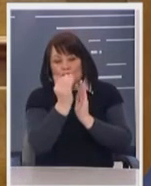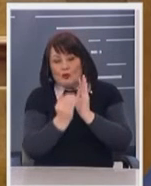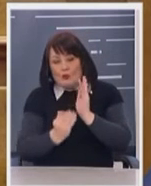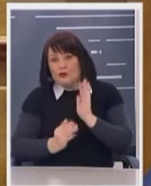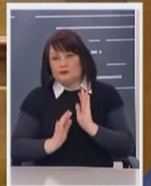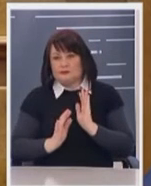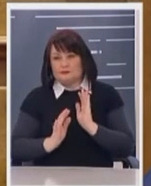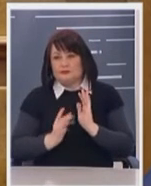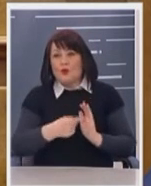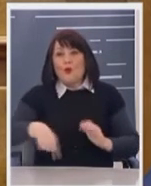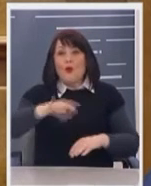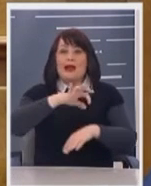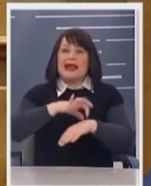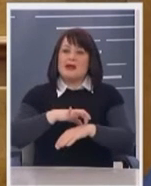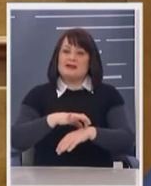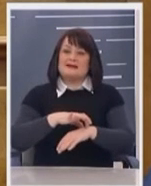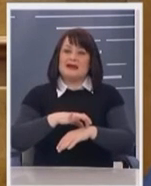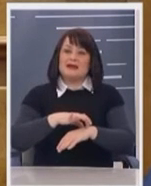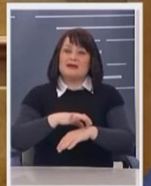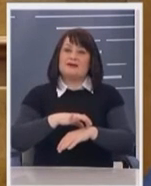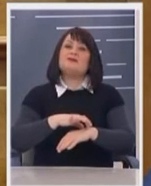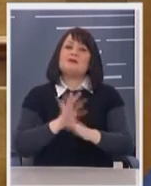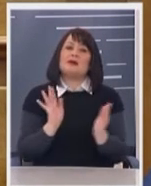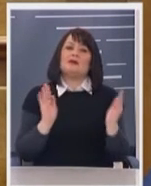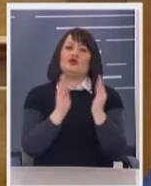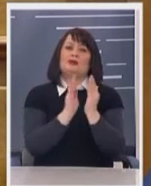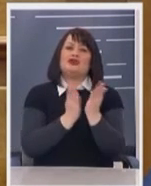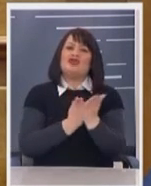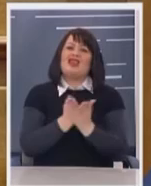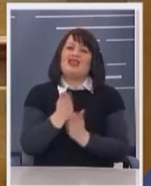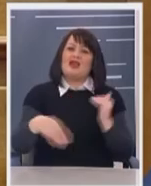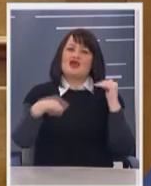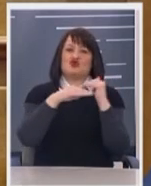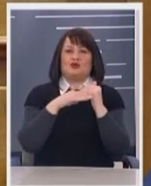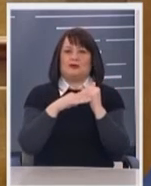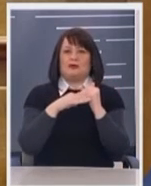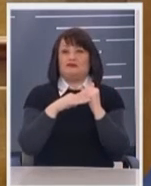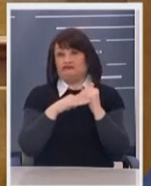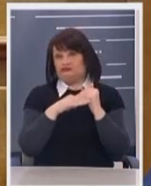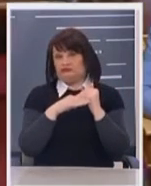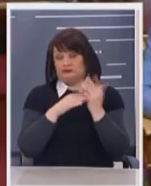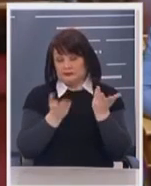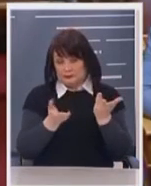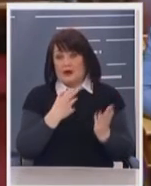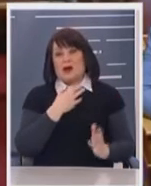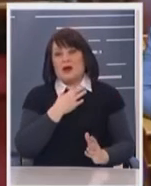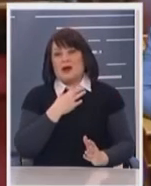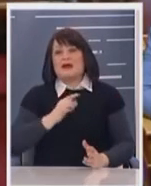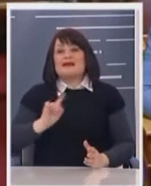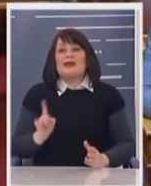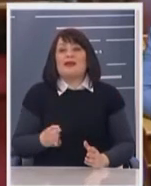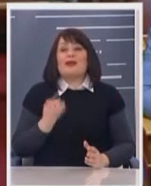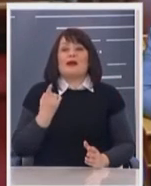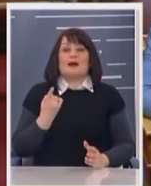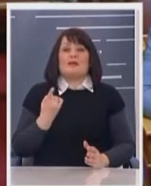Έτσι ώστε όλοι οι ασθενείς να αντιμετωπίζονται δίκαια και ισότιμα με βάση τις ανάγκες θεραπείας τους και